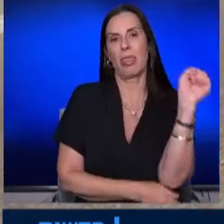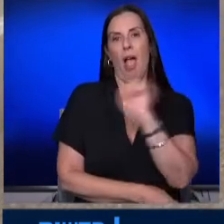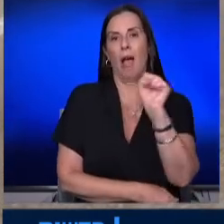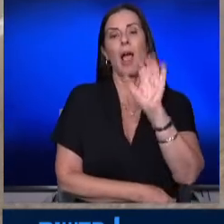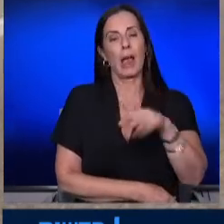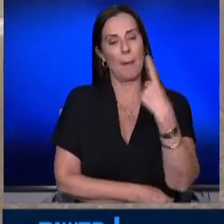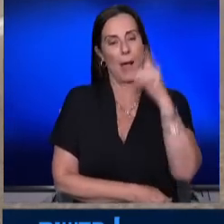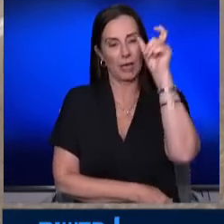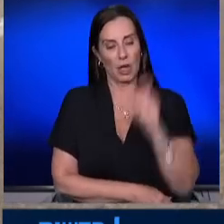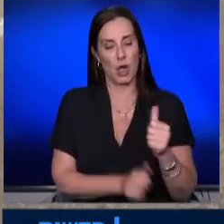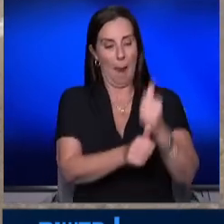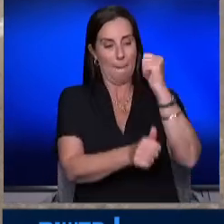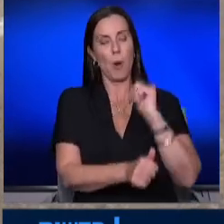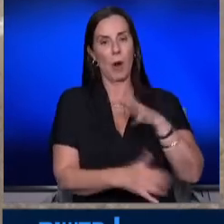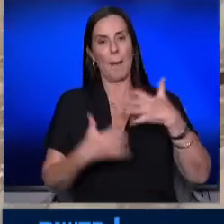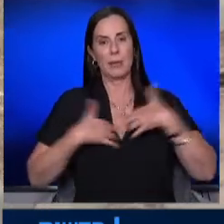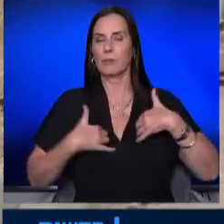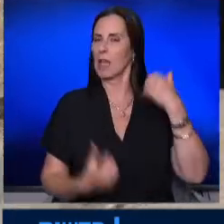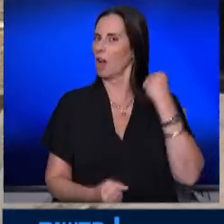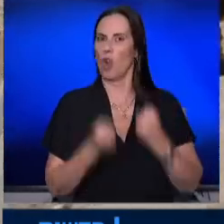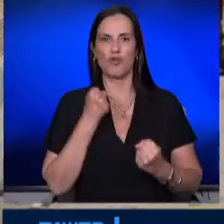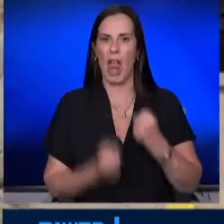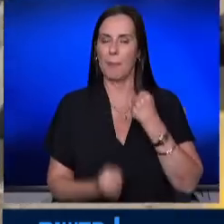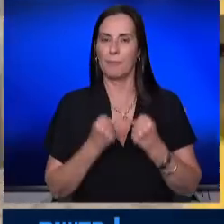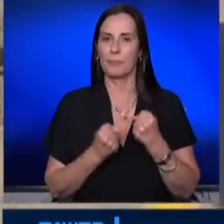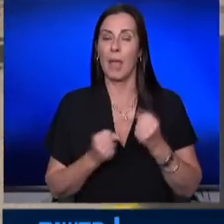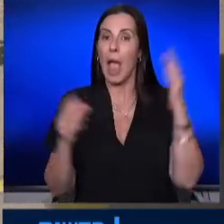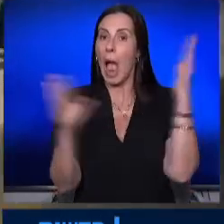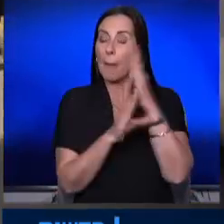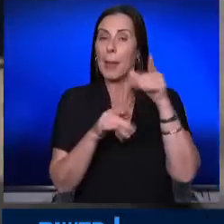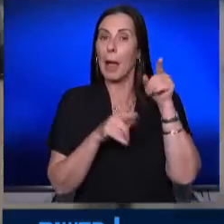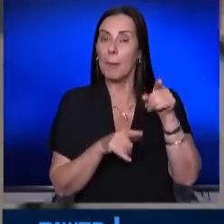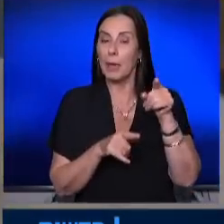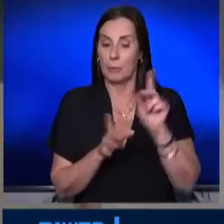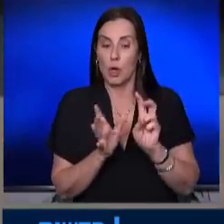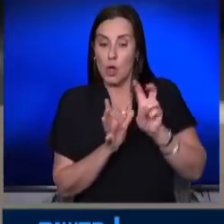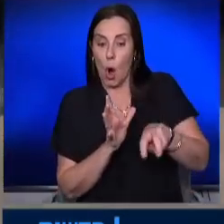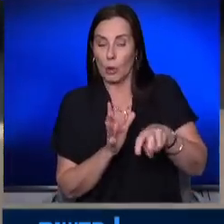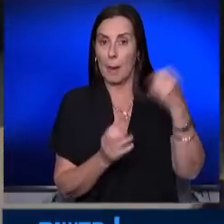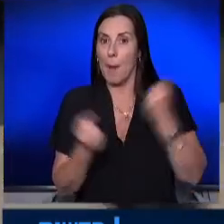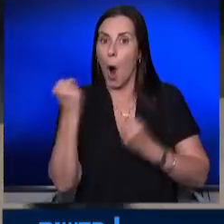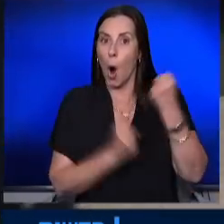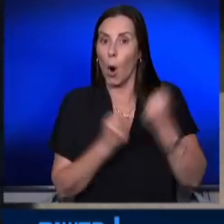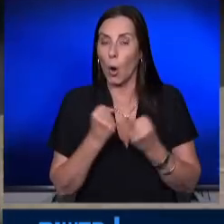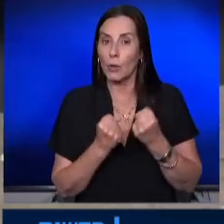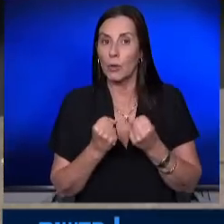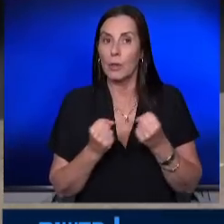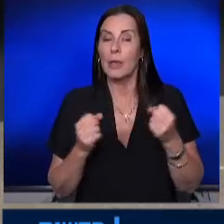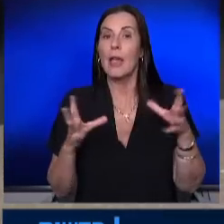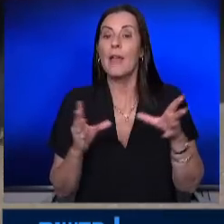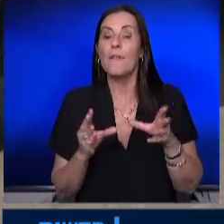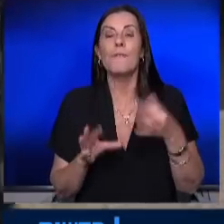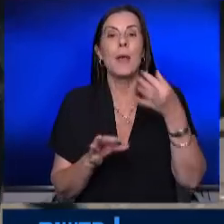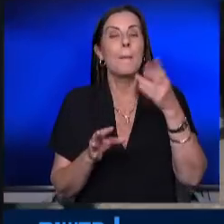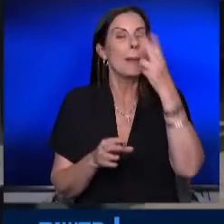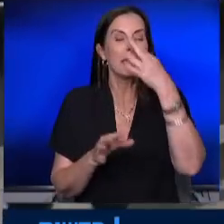באחד הנוסעים שישב בפנים באורח קשה מאוד, והמחבלים בשלב הזה יורדים מהרכב שלהם ובעזרת בנזין מנסים להציט